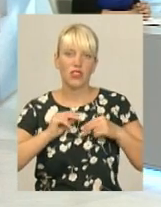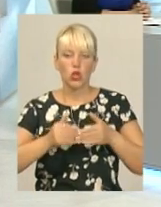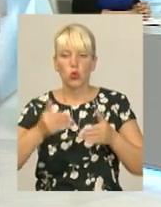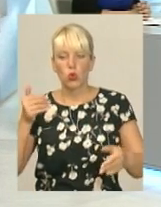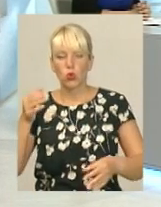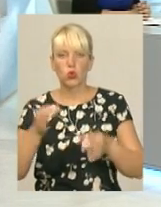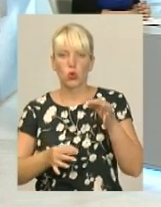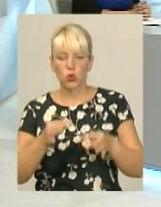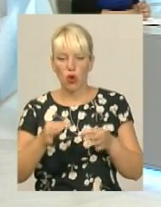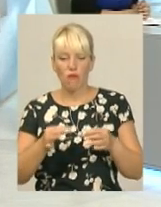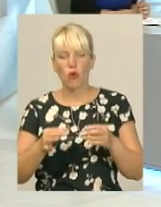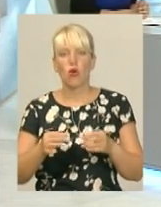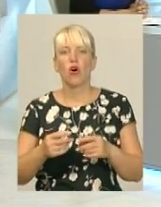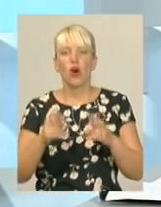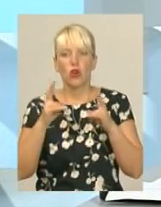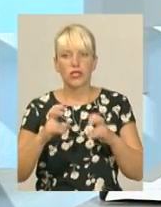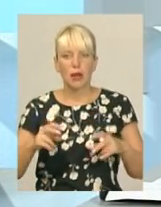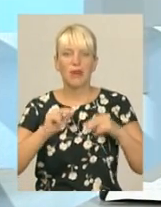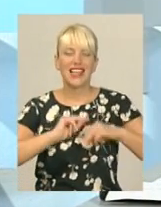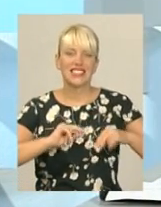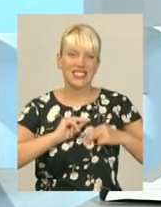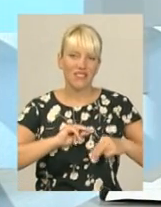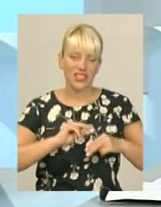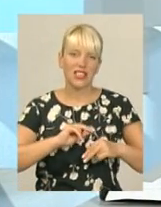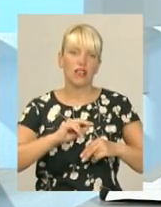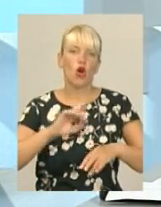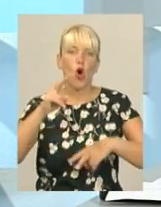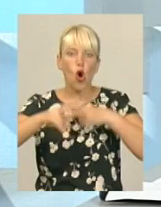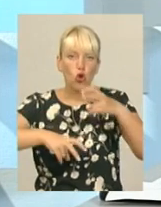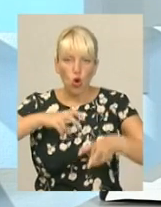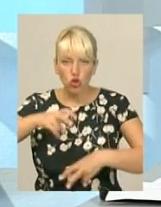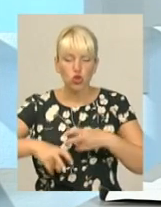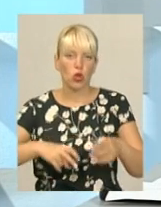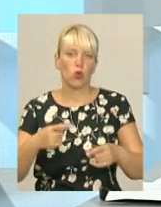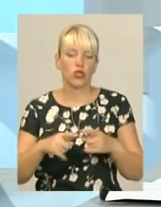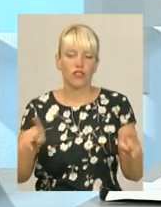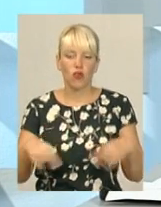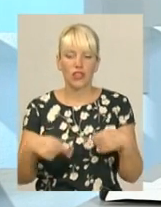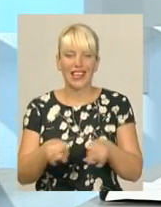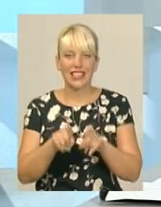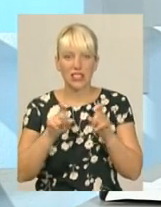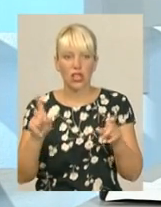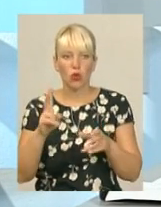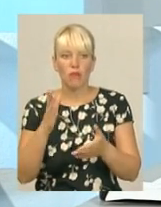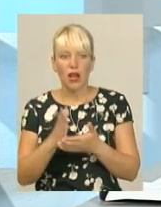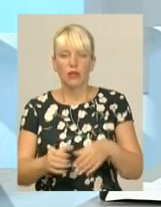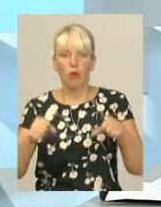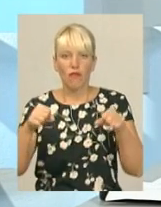слідчих, працівників карного розшуку, і створили отакий інститут, який має повноваження слідчого.